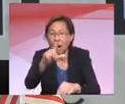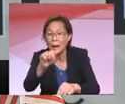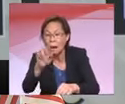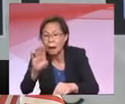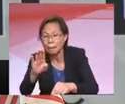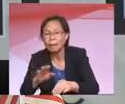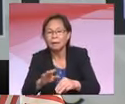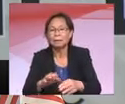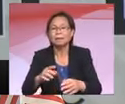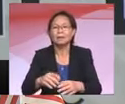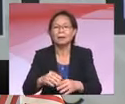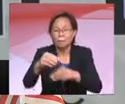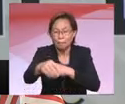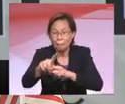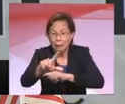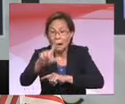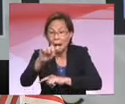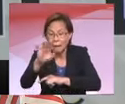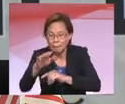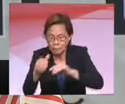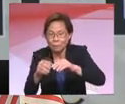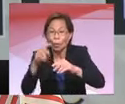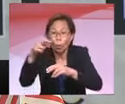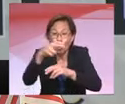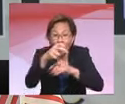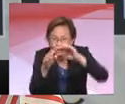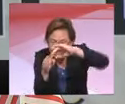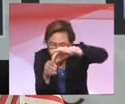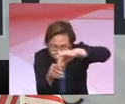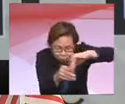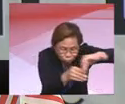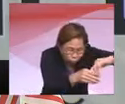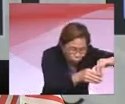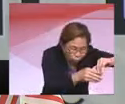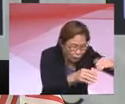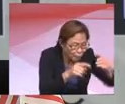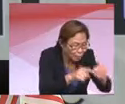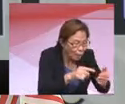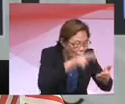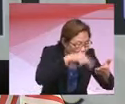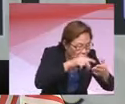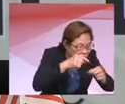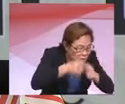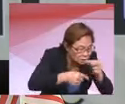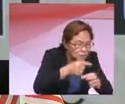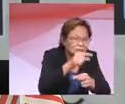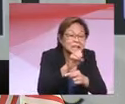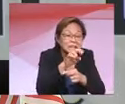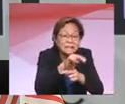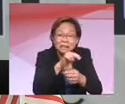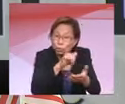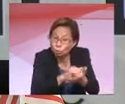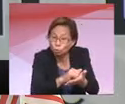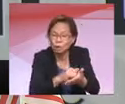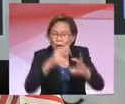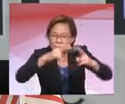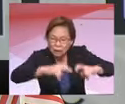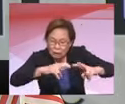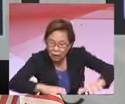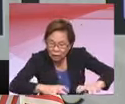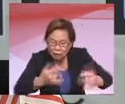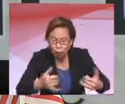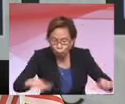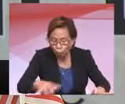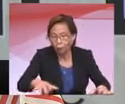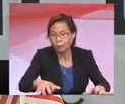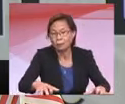cuba asingkan virus tersebut sebelum kita boleh kuturkan dan bacakan genomik tersebut. Jadi siasatan sedang